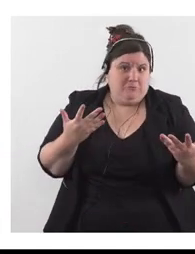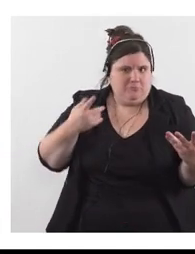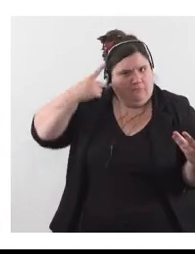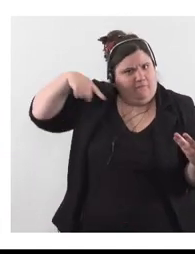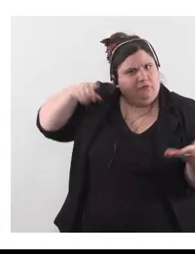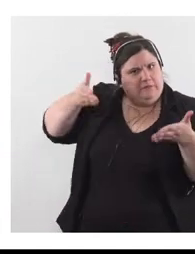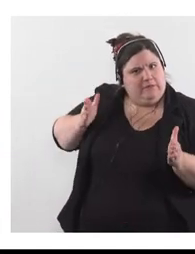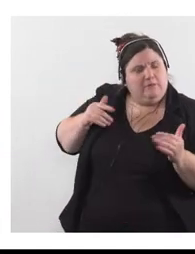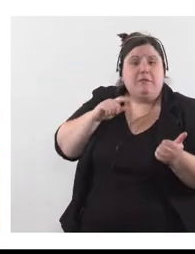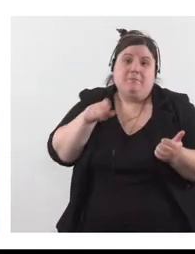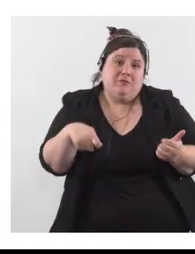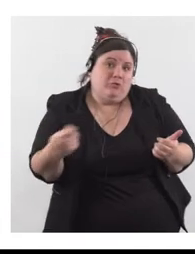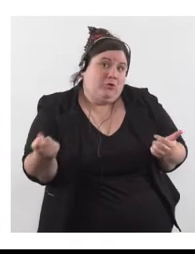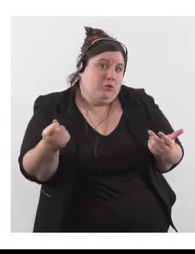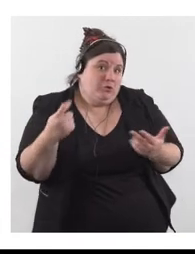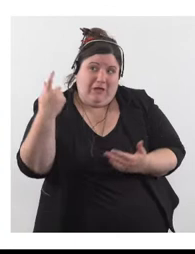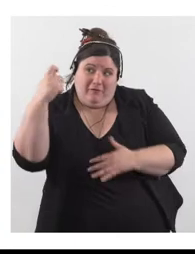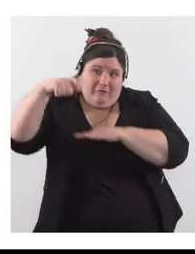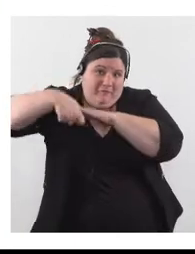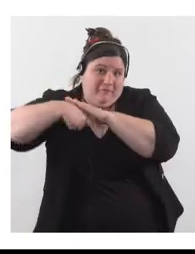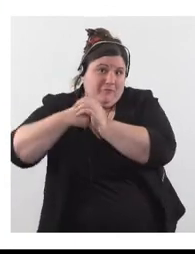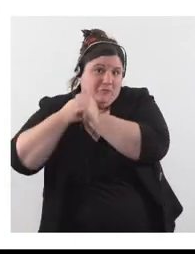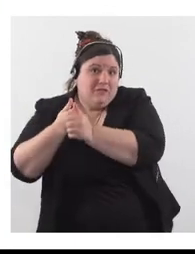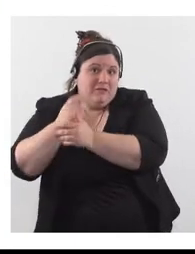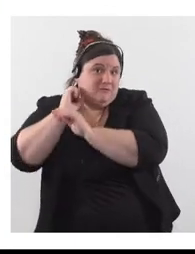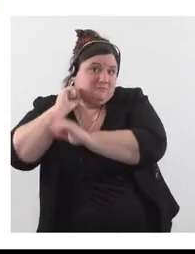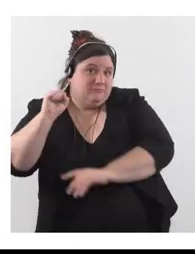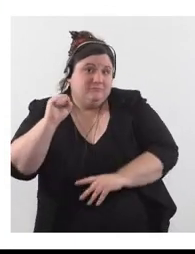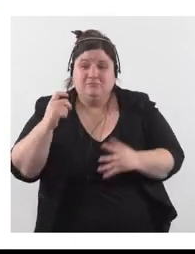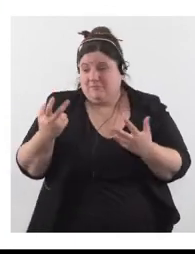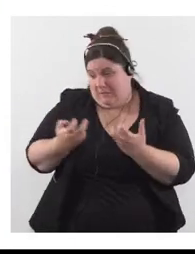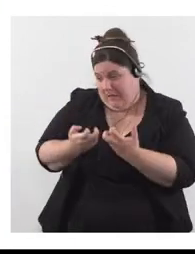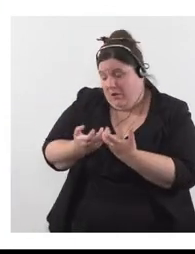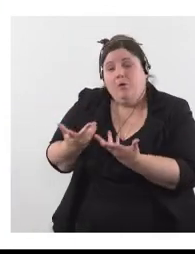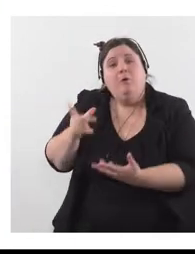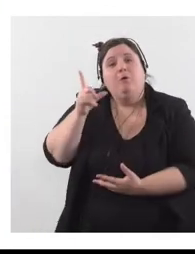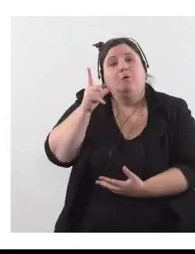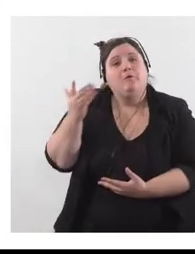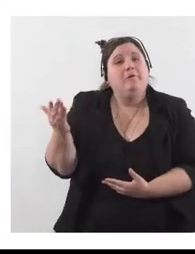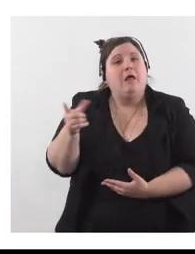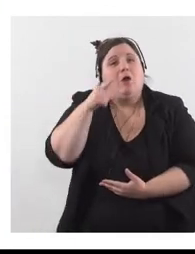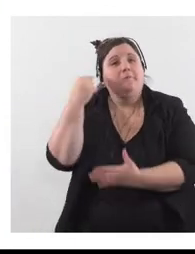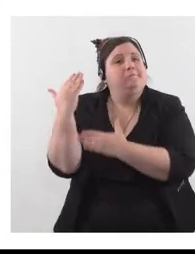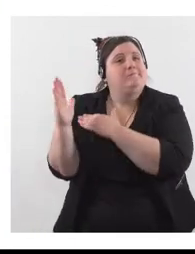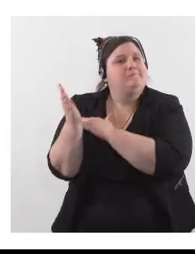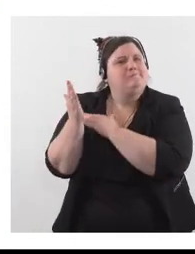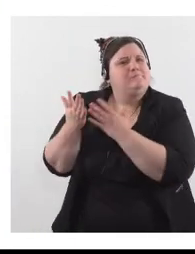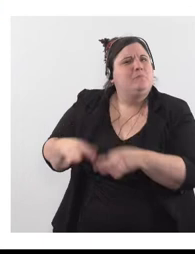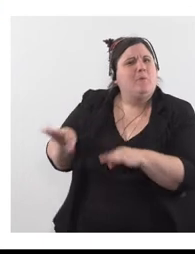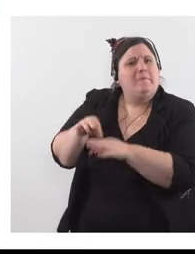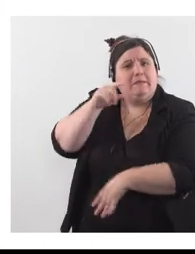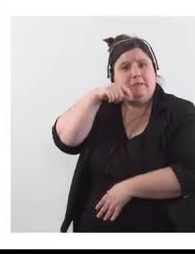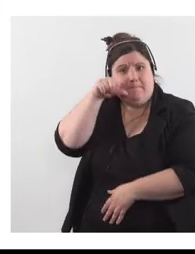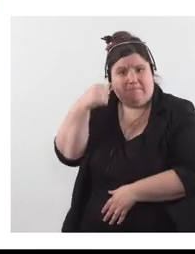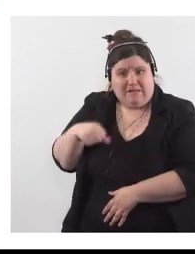sont disponibles. Patrick l'a souligné, c'était une des difficultés, je le sais, en Belgique, donc la nécessité de